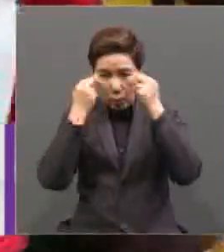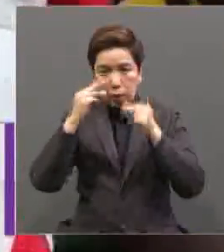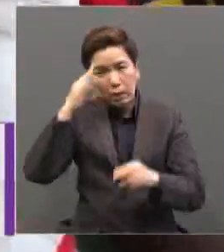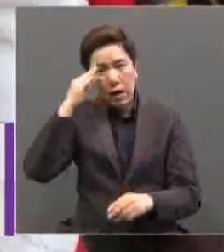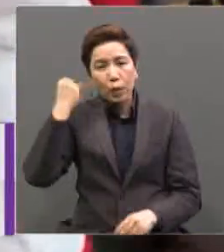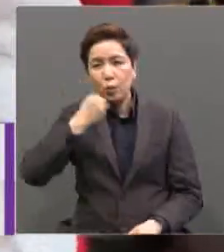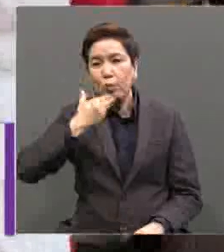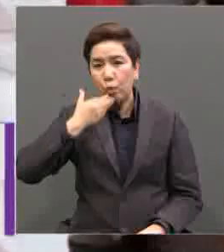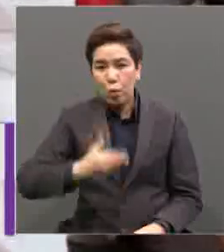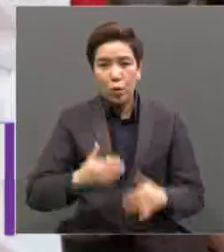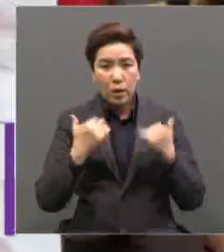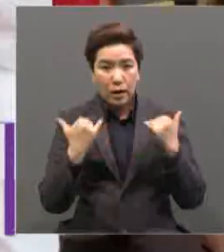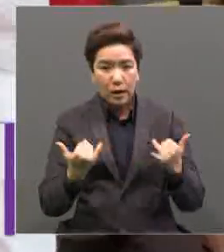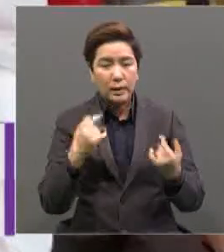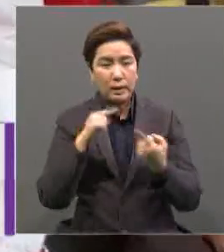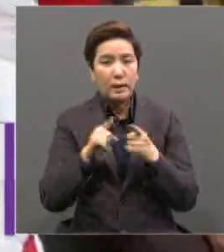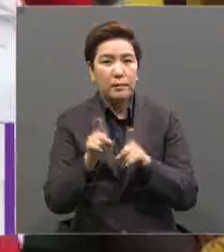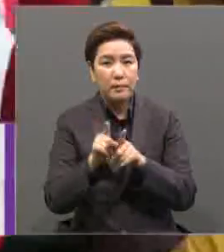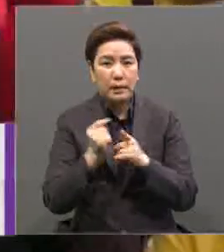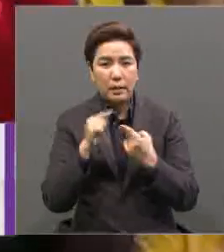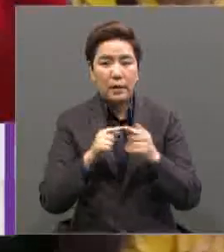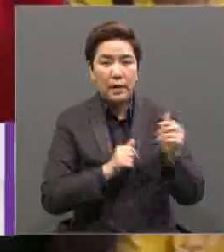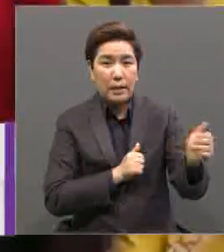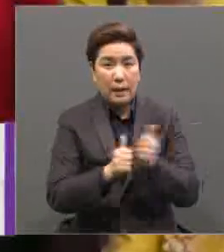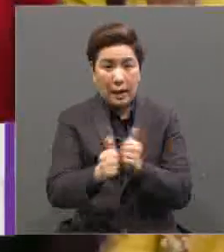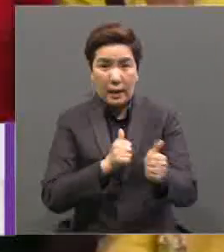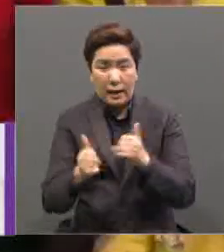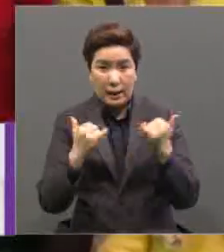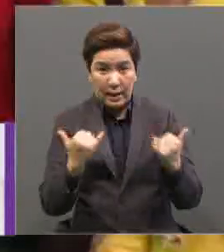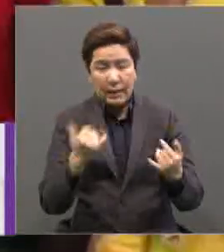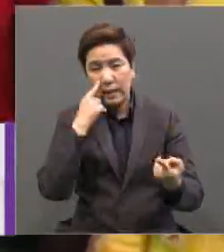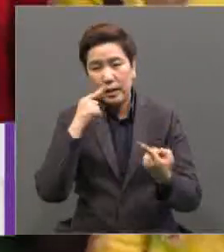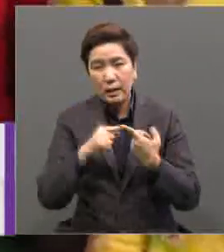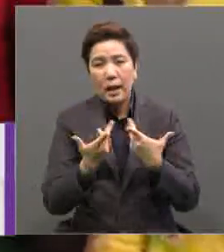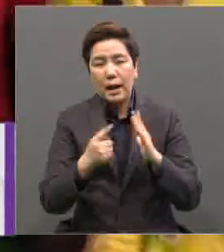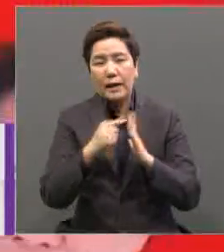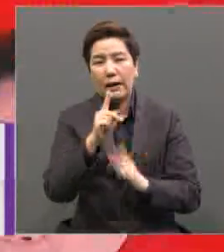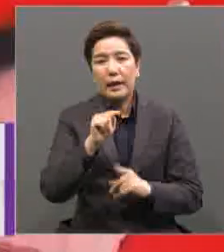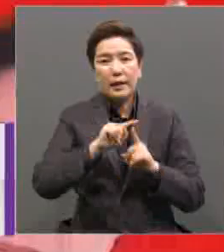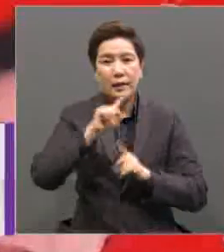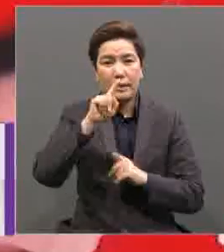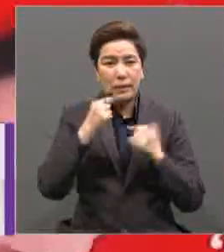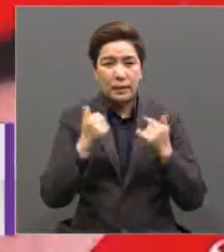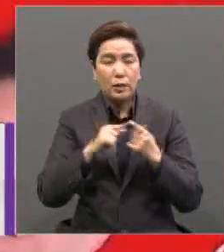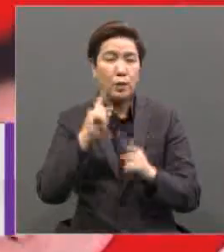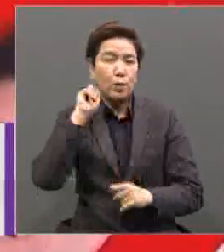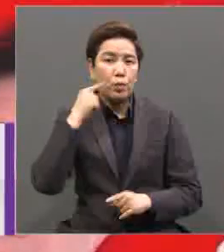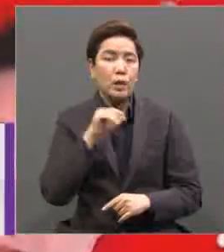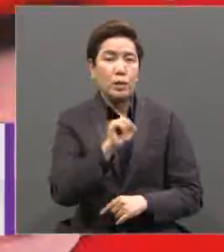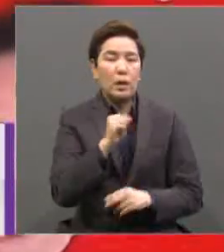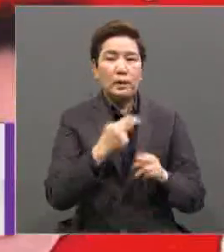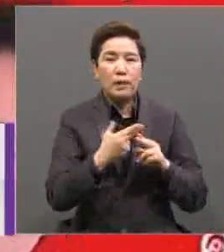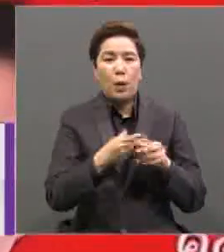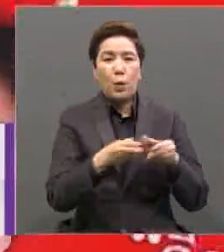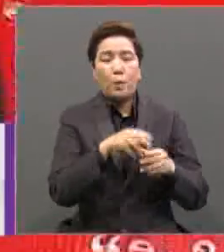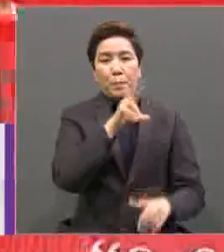าทั้งนี้ค่ะในส่วนของการชิงชัยนะคะทางเขต1นะคะระหว่างลูกสาวสทเหี่ยวพรรคเ